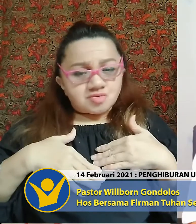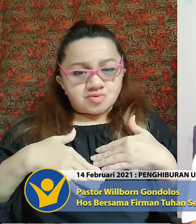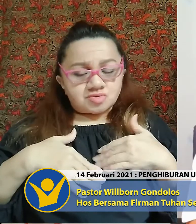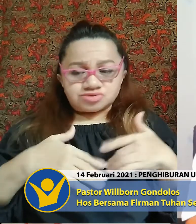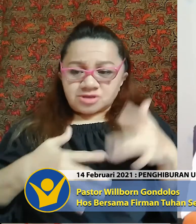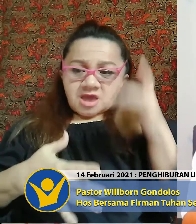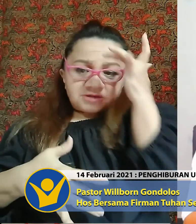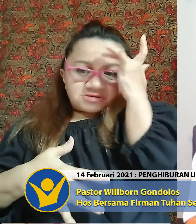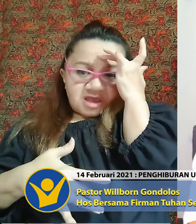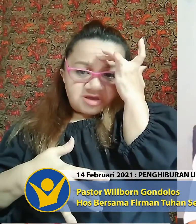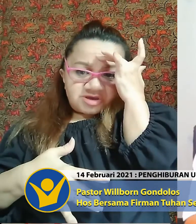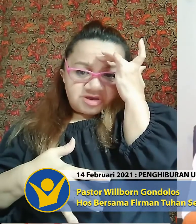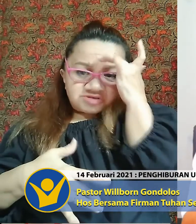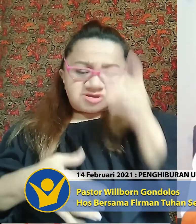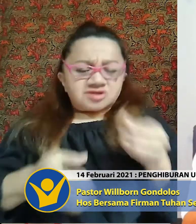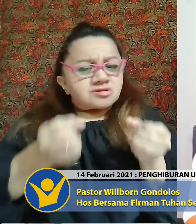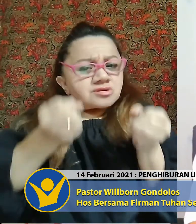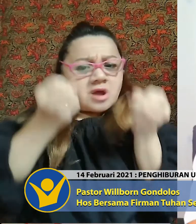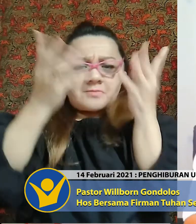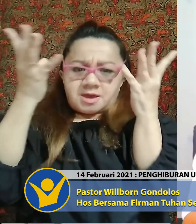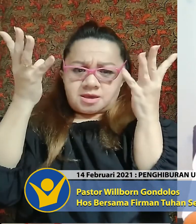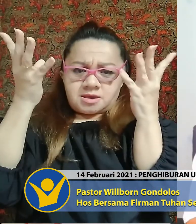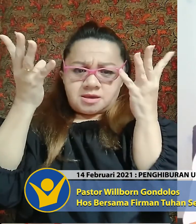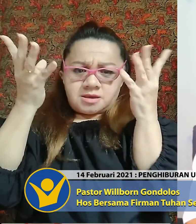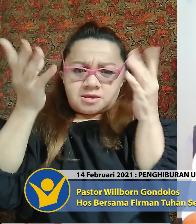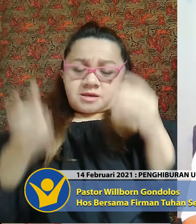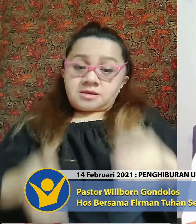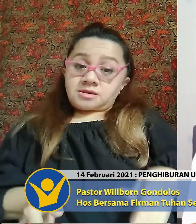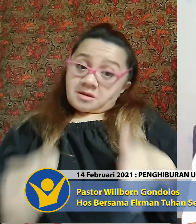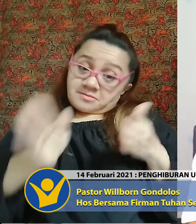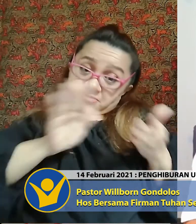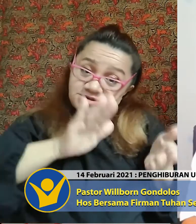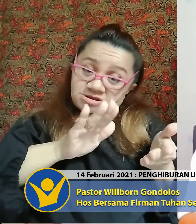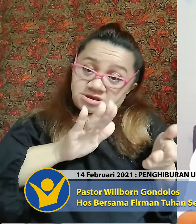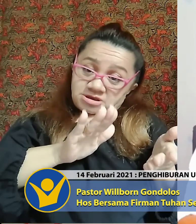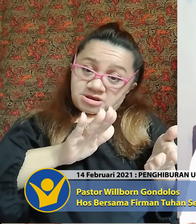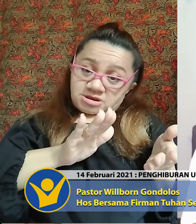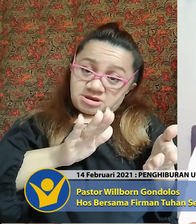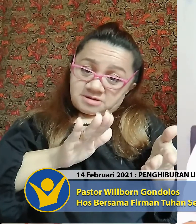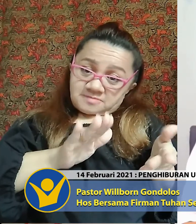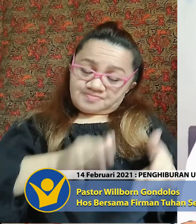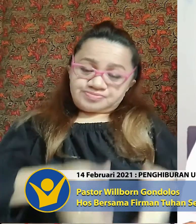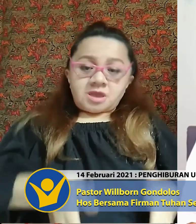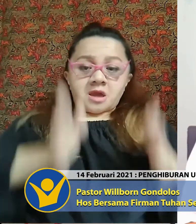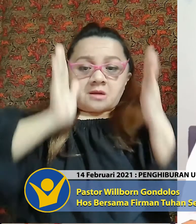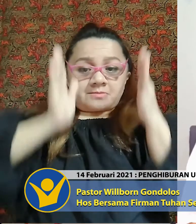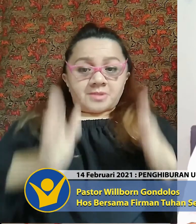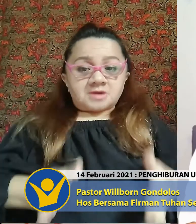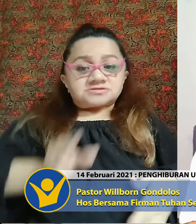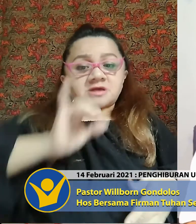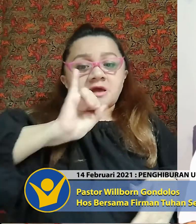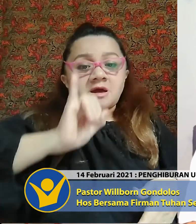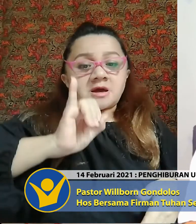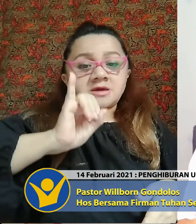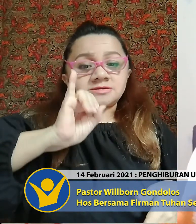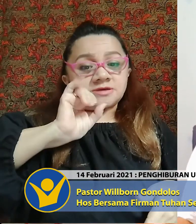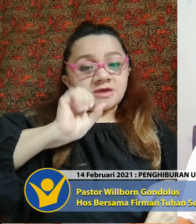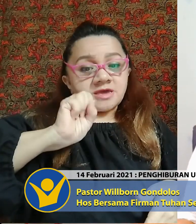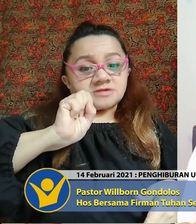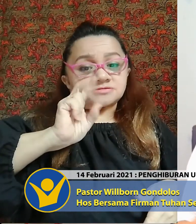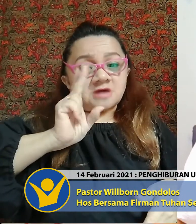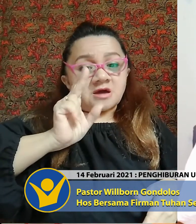dengan kerisauan, tekanan, dan ada yang menderita sakit dan ramai yang sudah